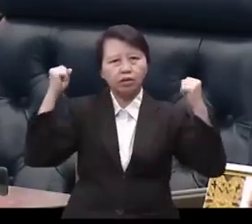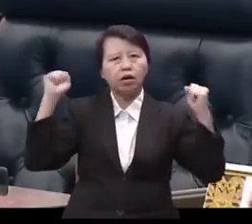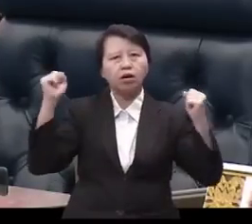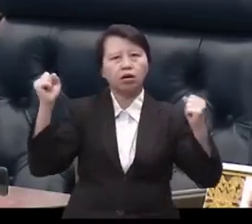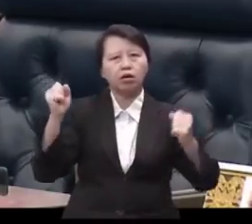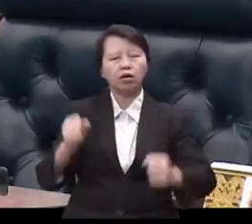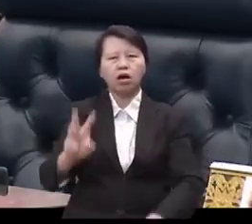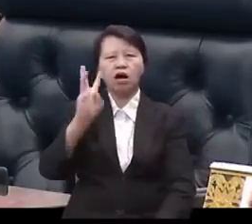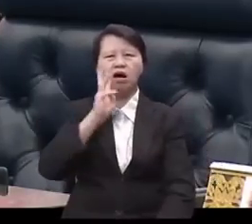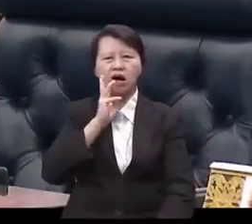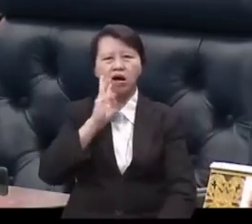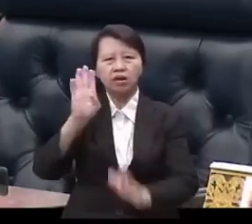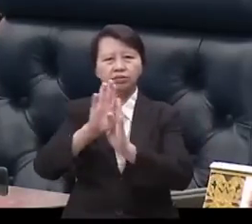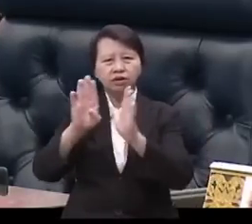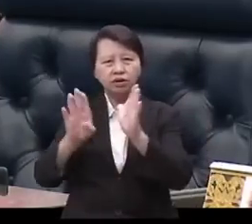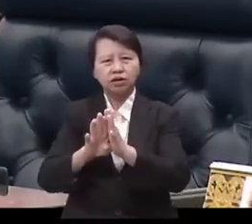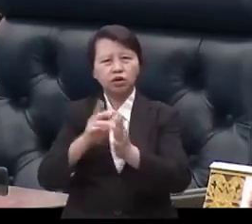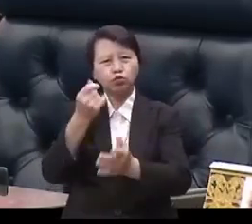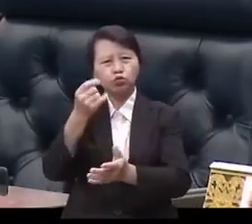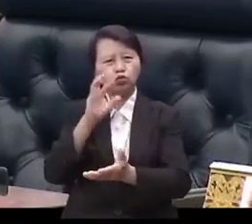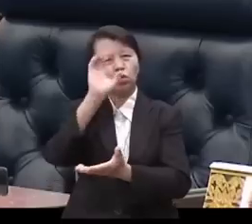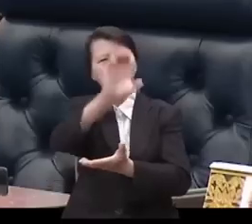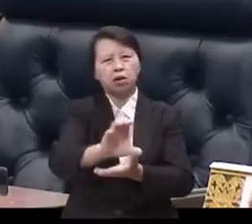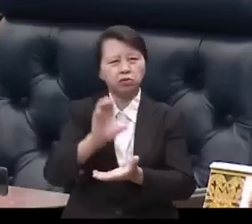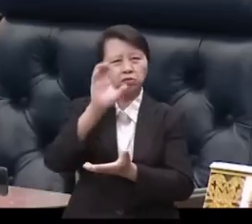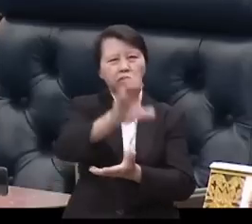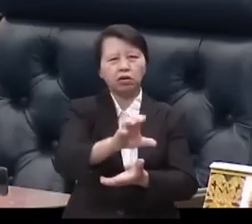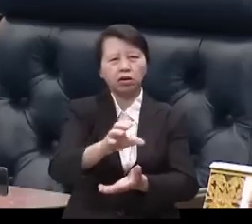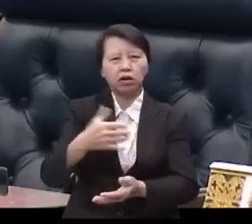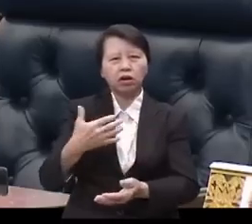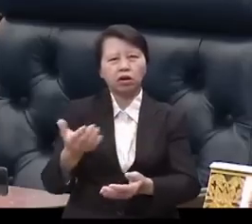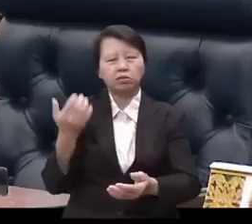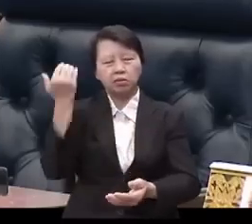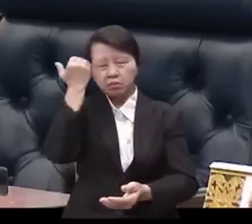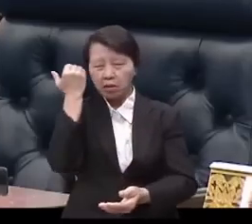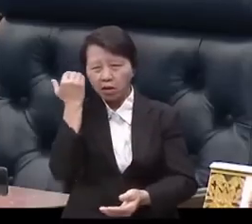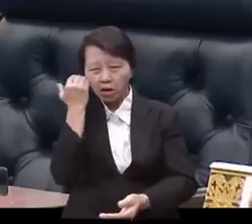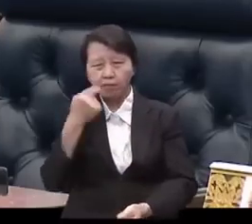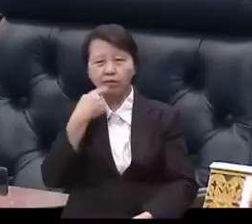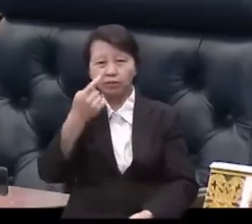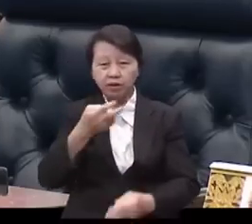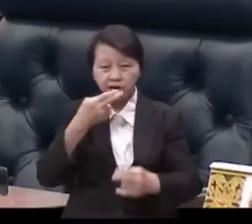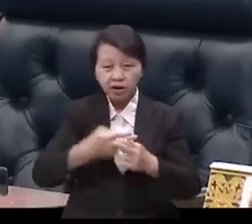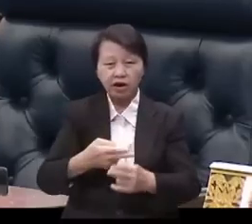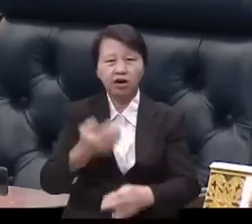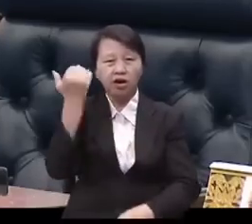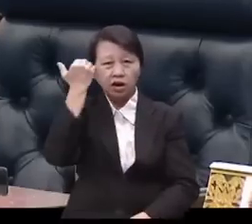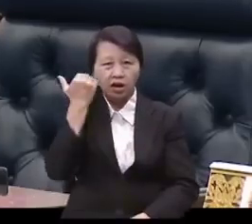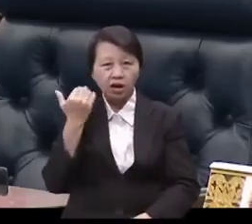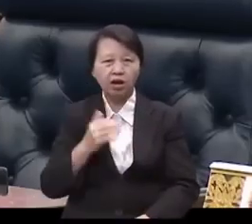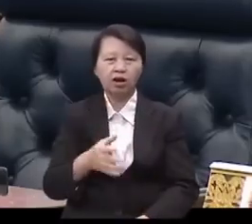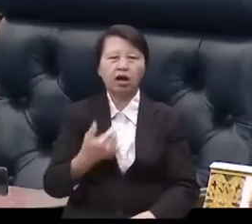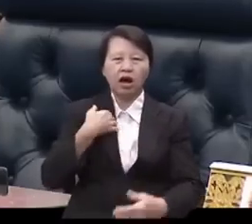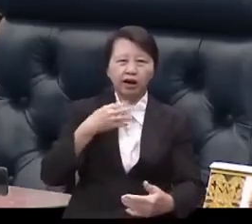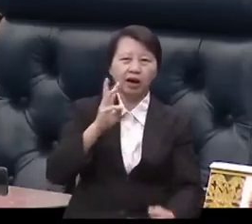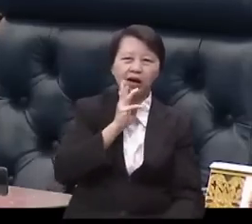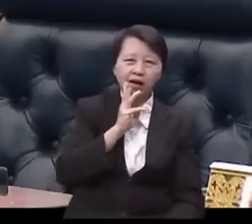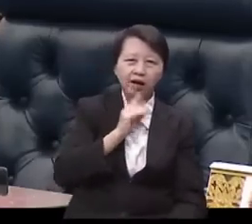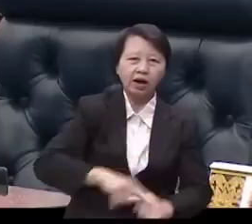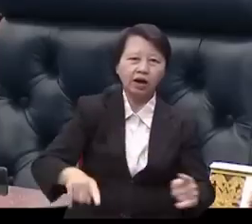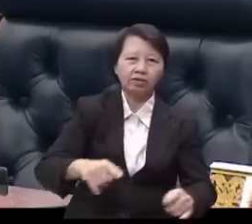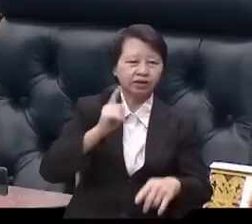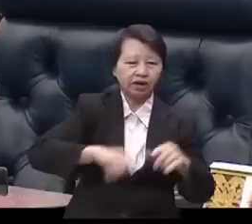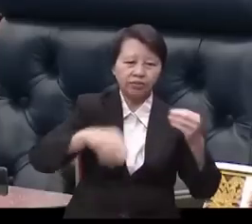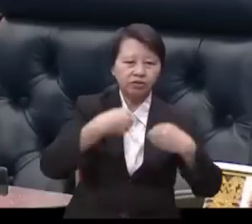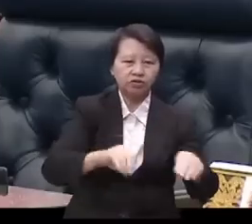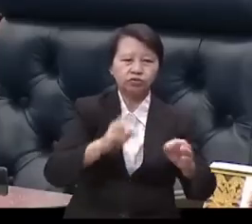Bekalan air dah berbilion duit dah masuk mahkamah, sebut nama kamar berapa ada air tapi tak boleh